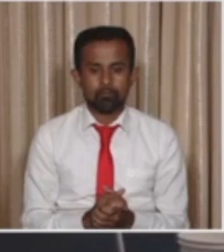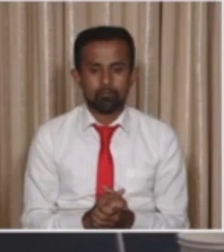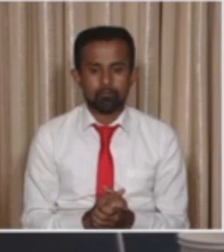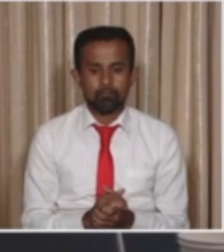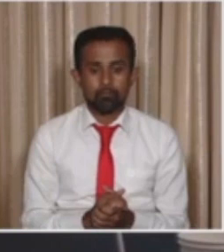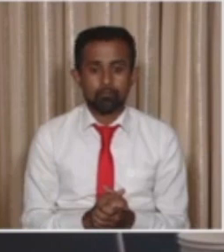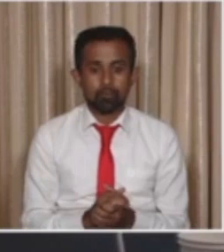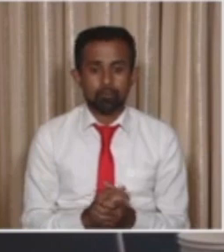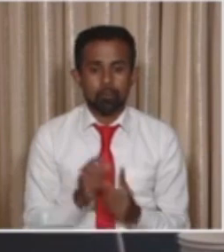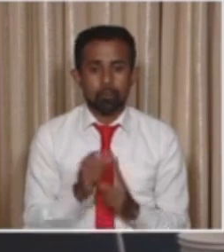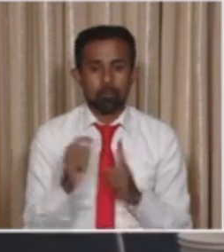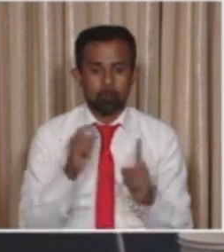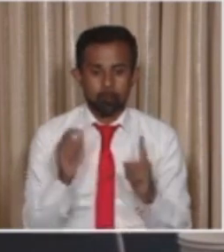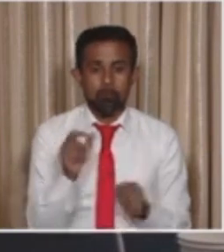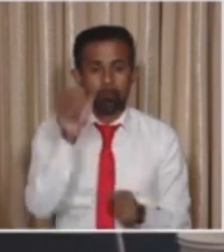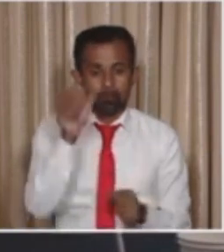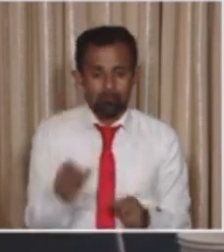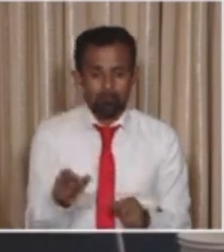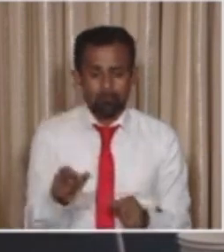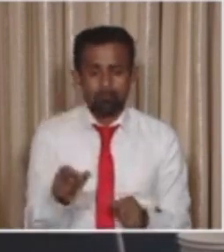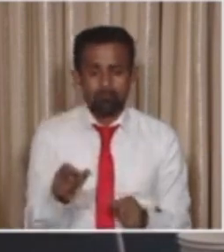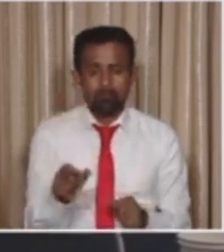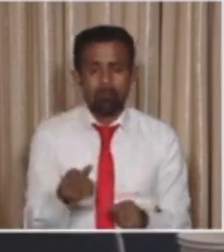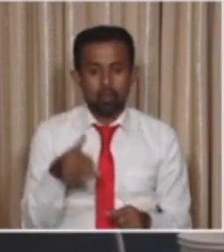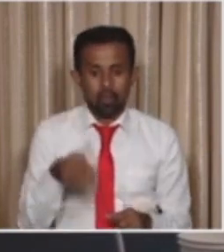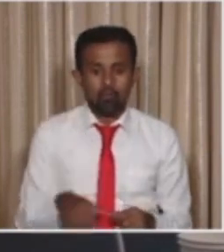தாங்குகின்ற உறுப்பினர் அவர்களே, இன்று பண்டாரவளையிலே